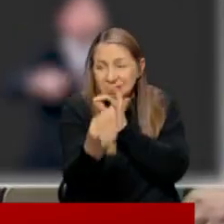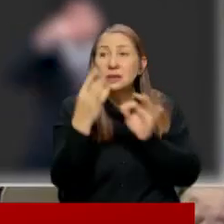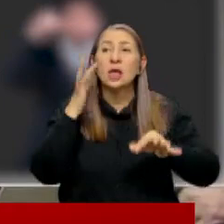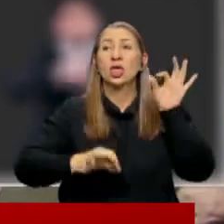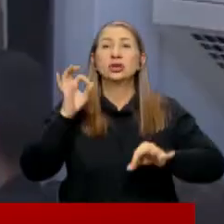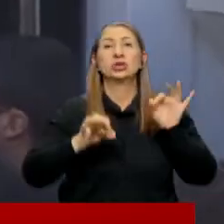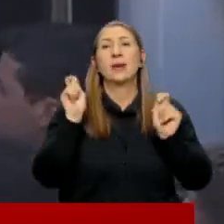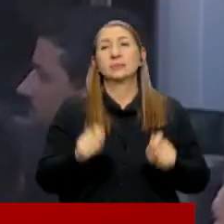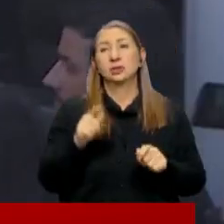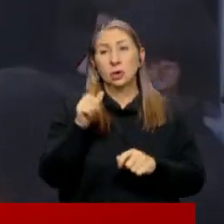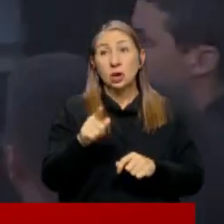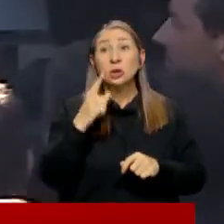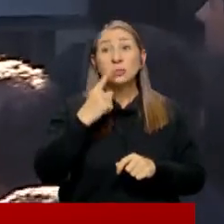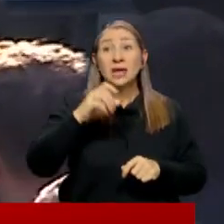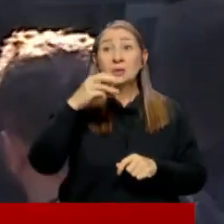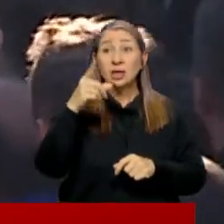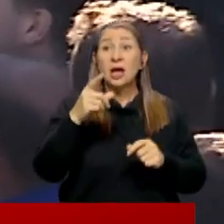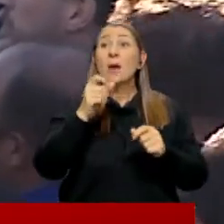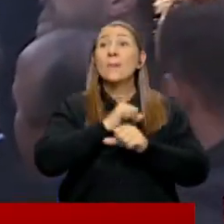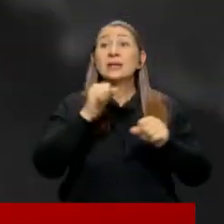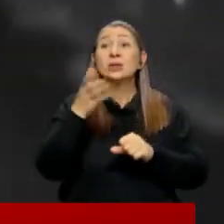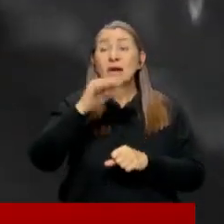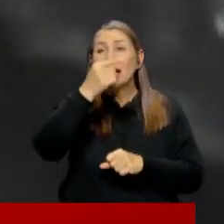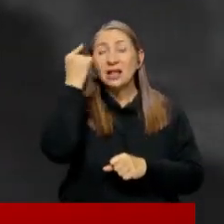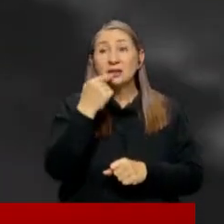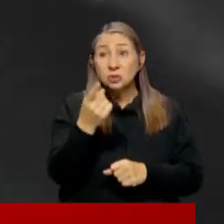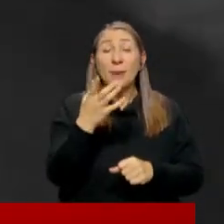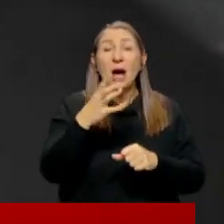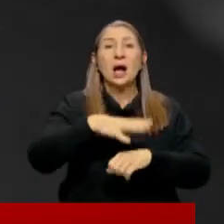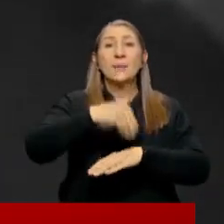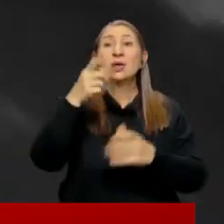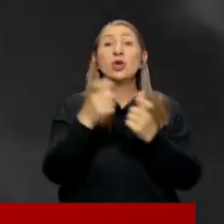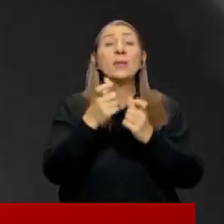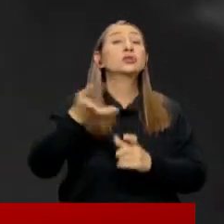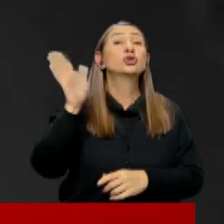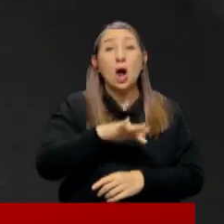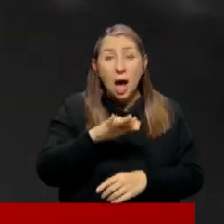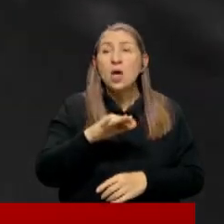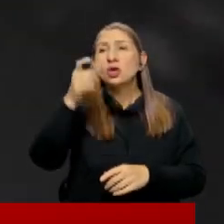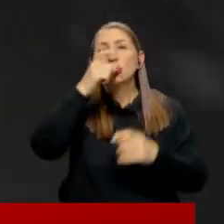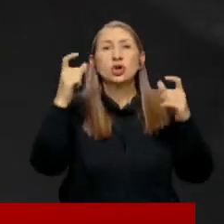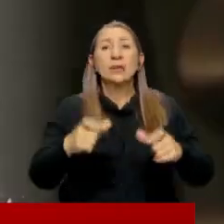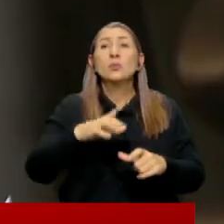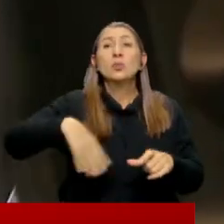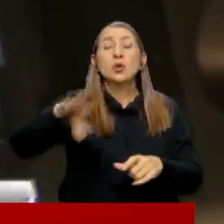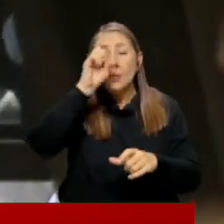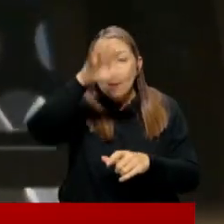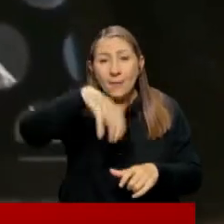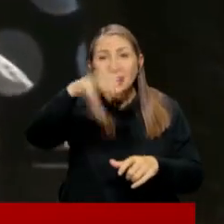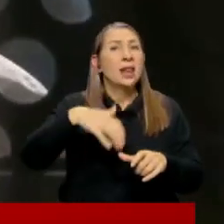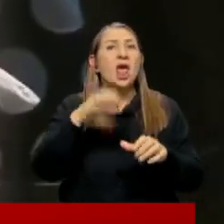geçirilmektedir Cumhurbaşkanı Erdoğan faciadan sonra Kader demişti ama kabine toplantısından sonra Türkiye'deki tüm madenlerin